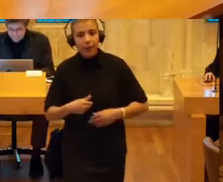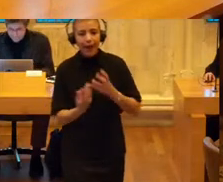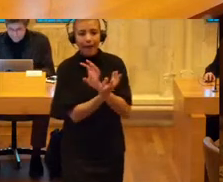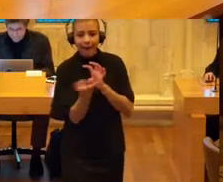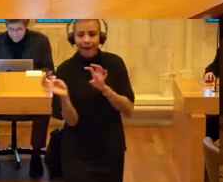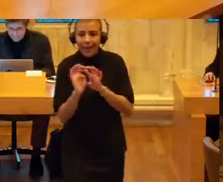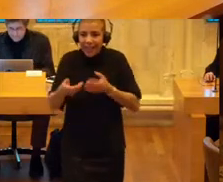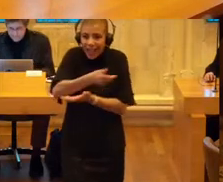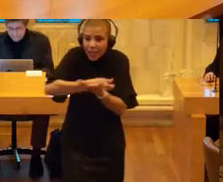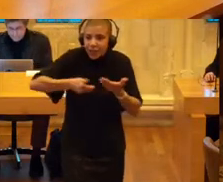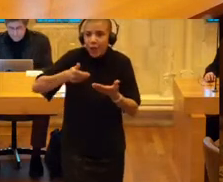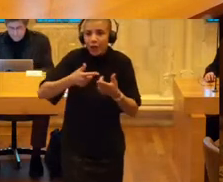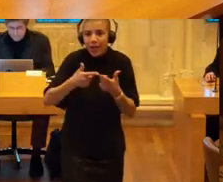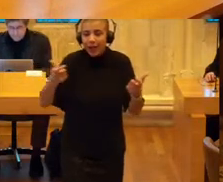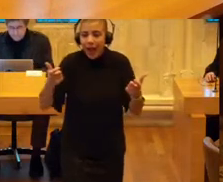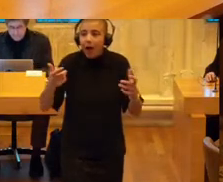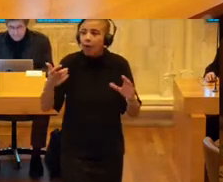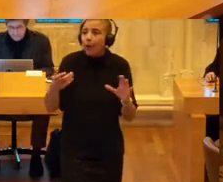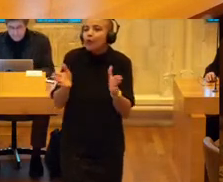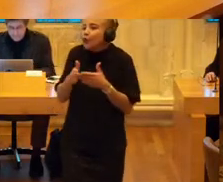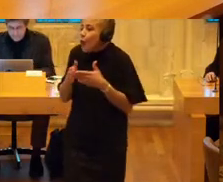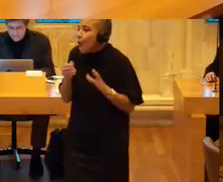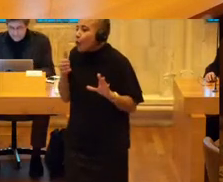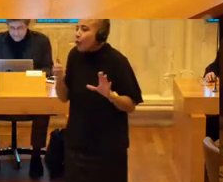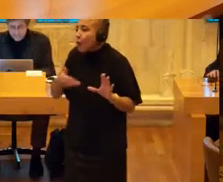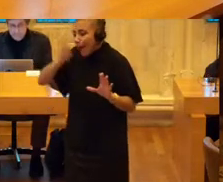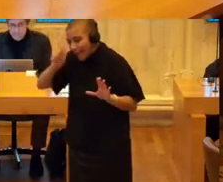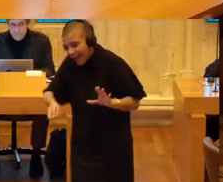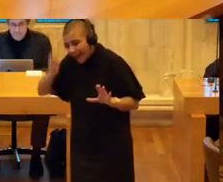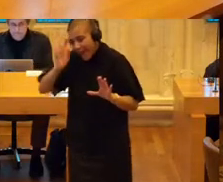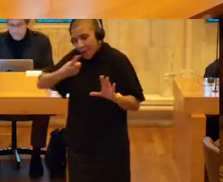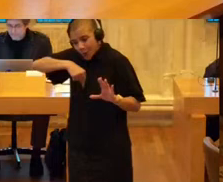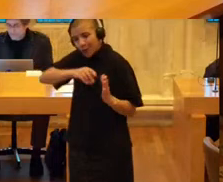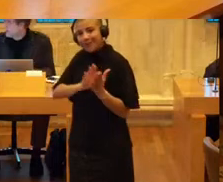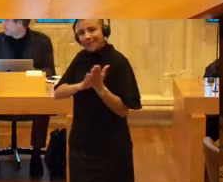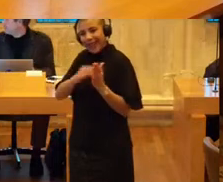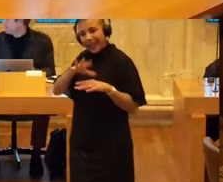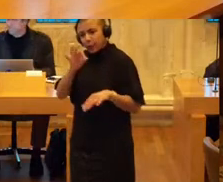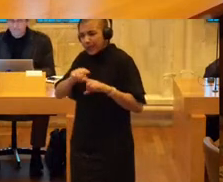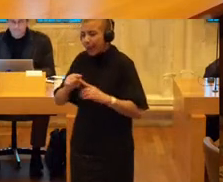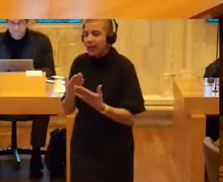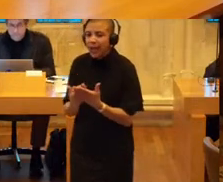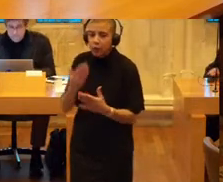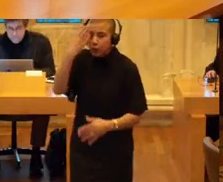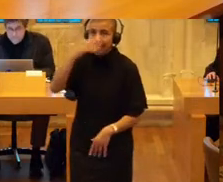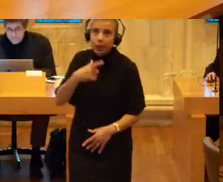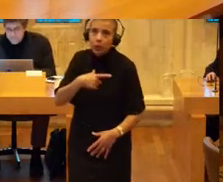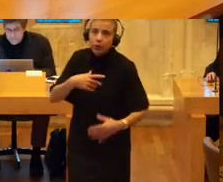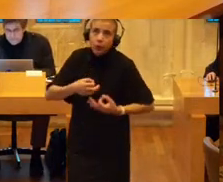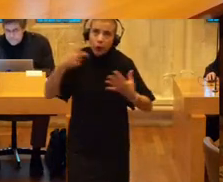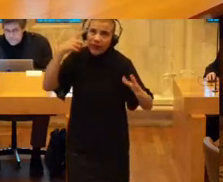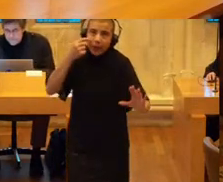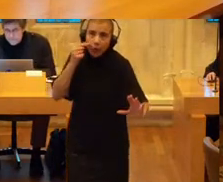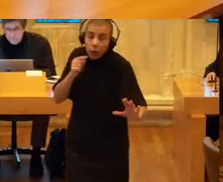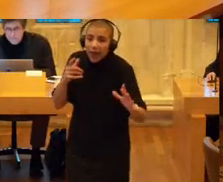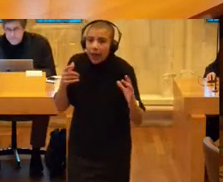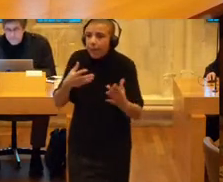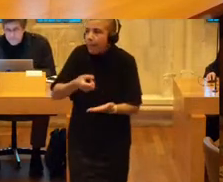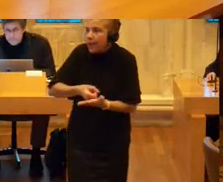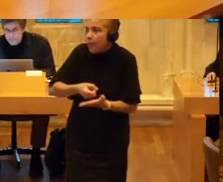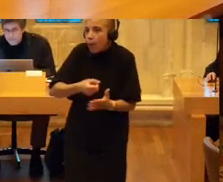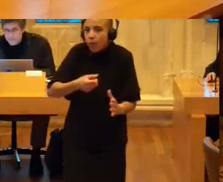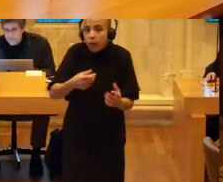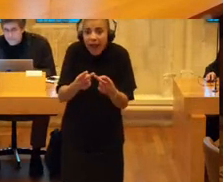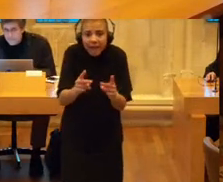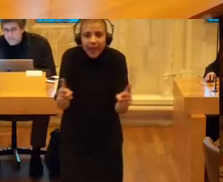élus, je ne vous demande pas ça, c'est trop difficile, mais vous féliciter pour la ville. Hein. Le troisième article, c'est